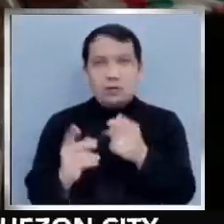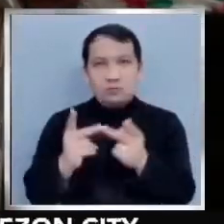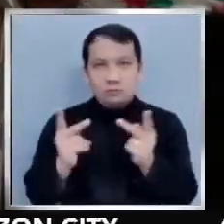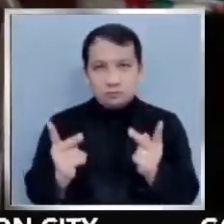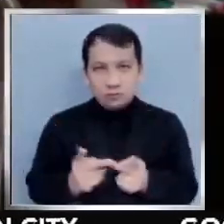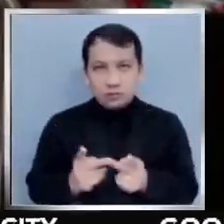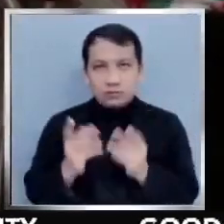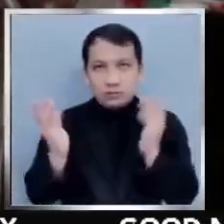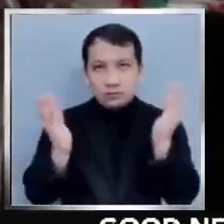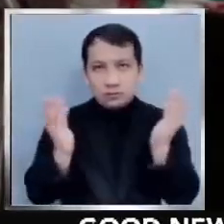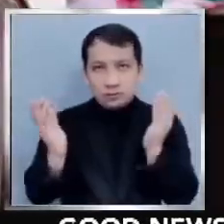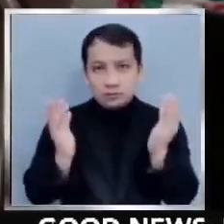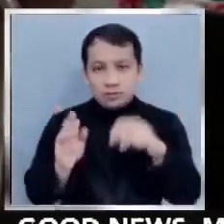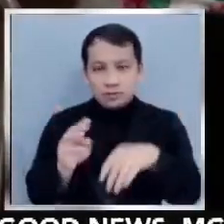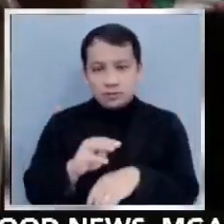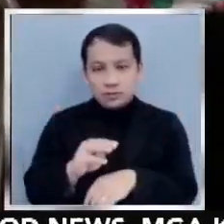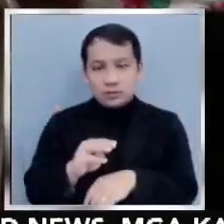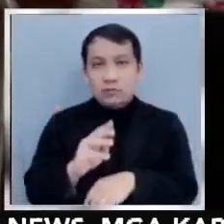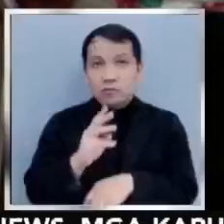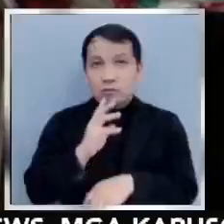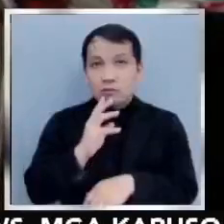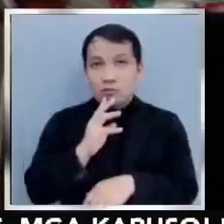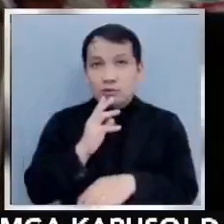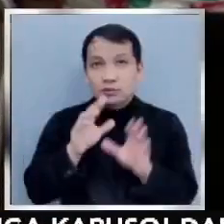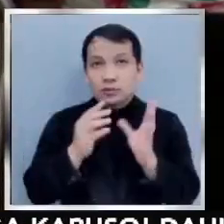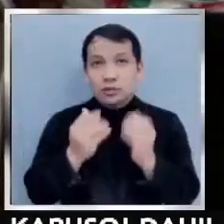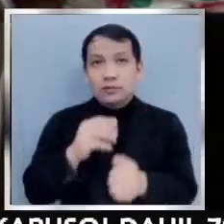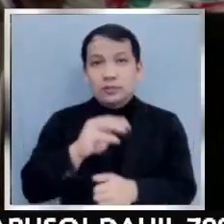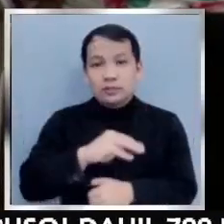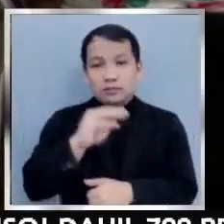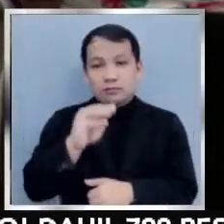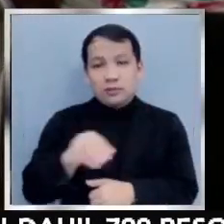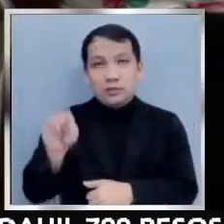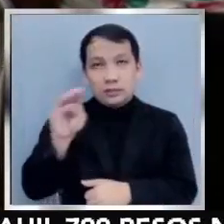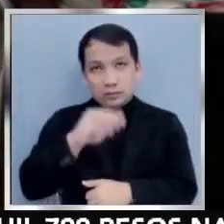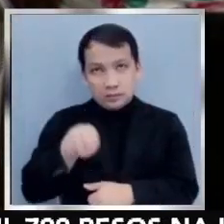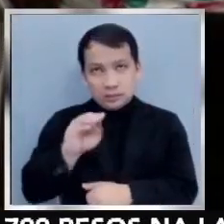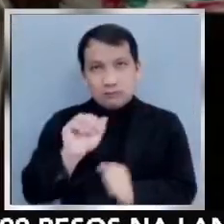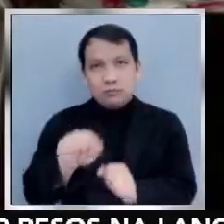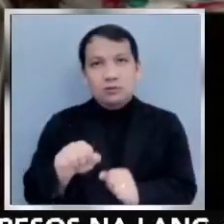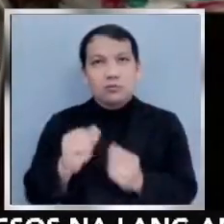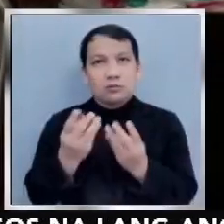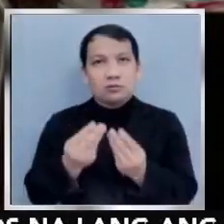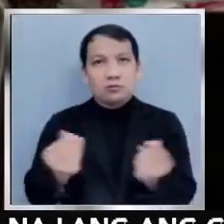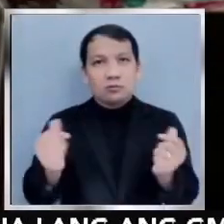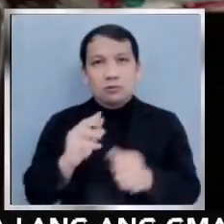ng Maynilad sa mga lugar na mawawalan ng serbisyo ng tubig.